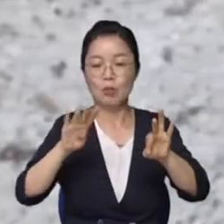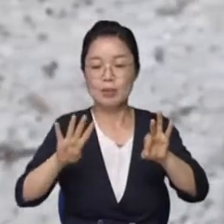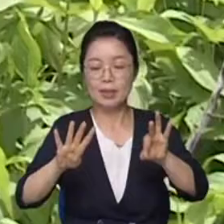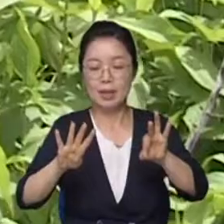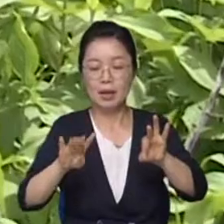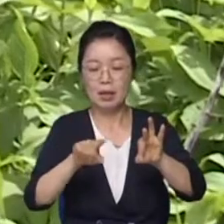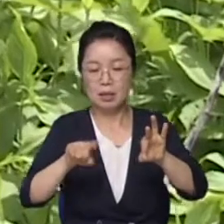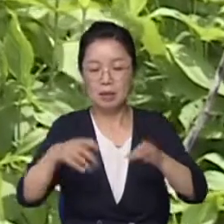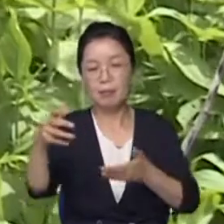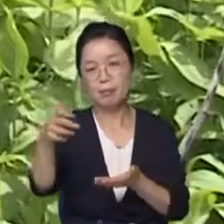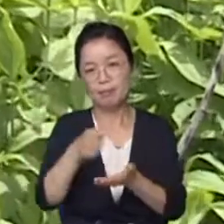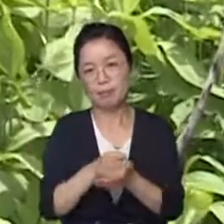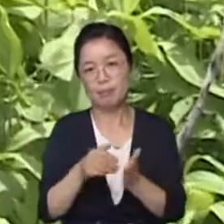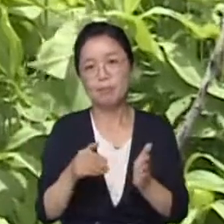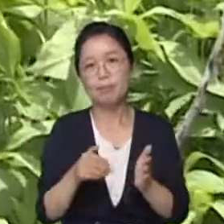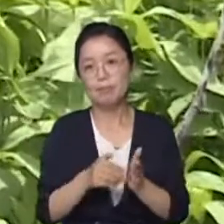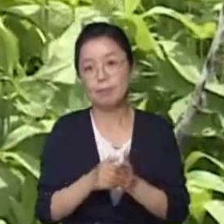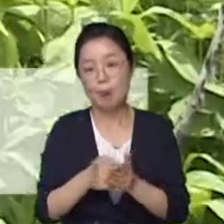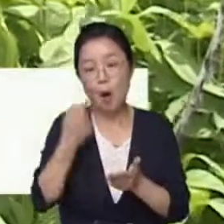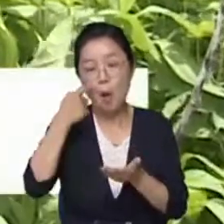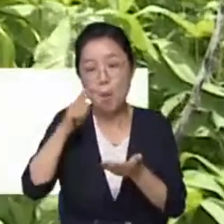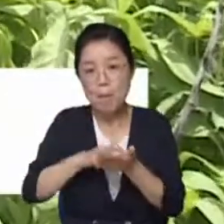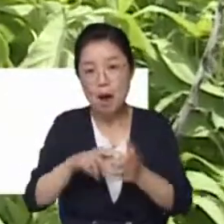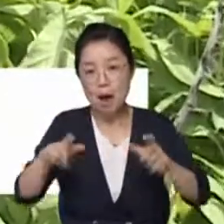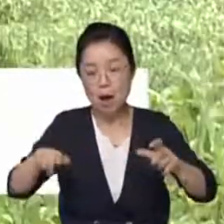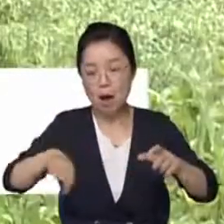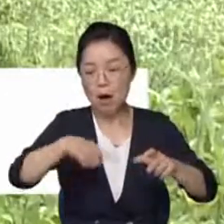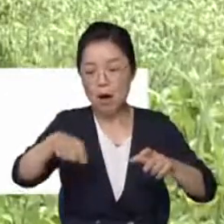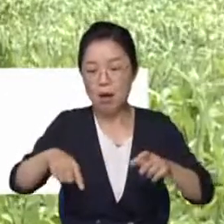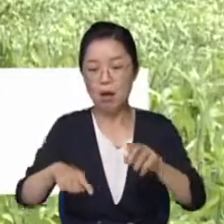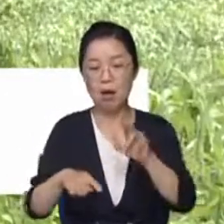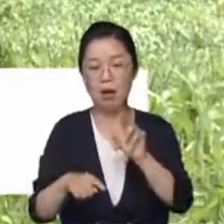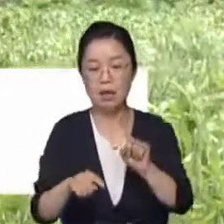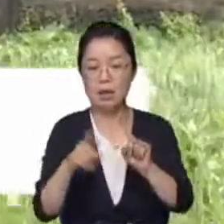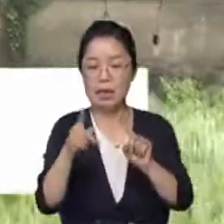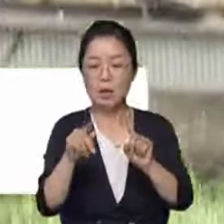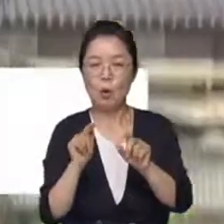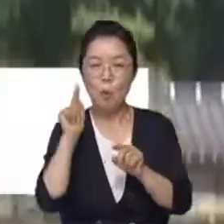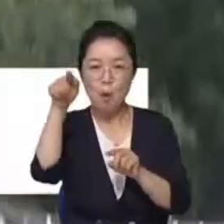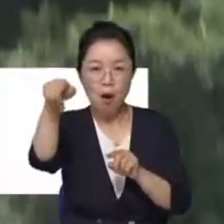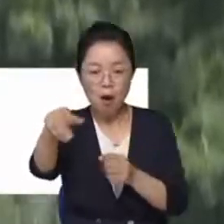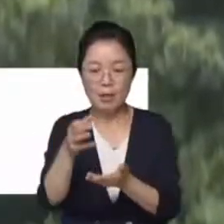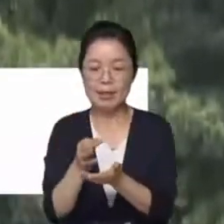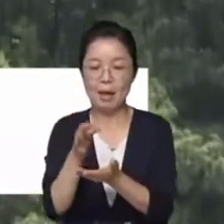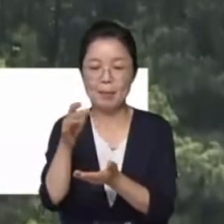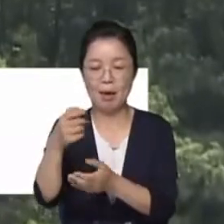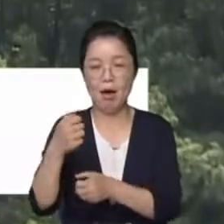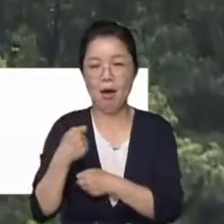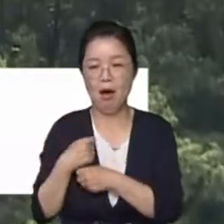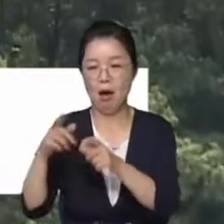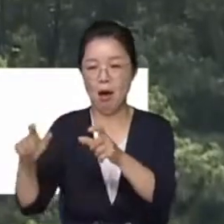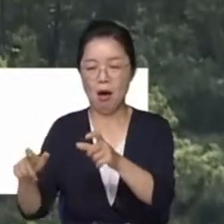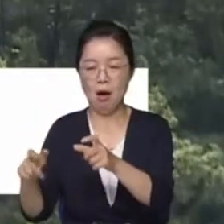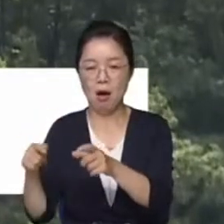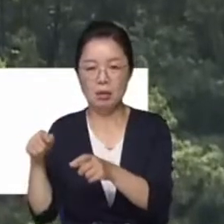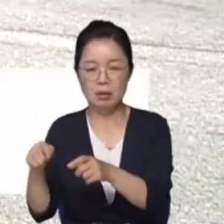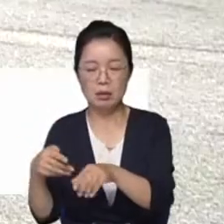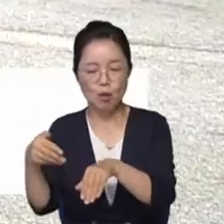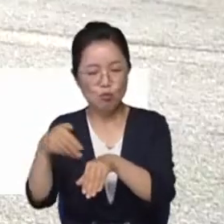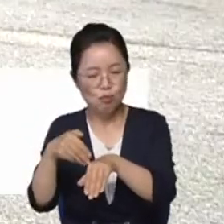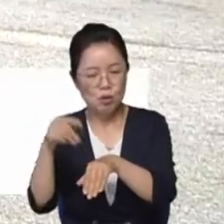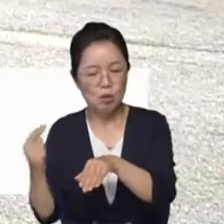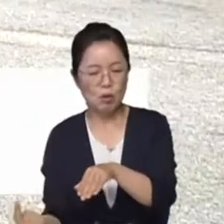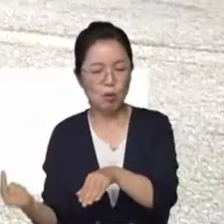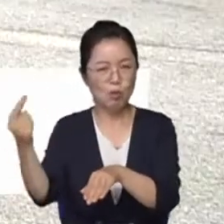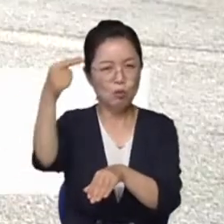갔습니다. 포탄 탄두가 발견된 마을로부터 1km 떨어진 담양의 육군부대 전차포 사격장에서 날아온